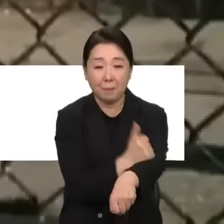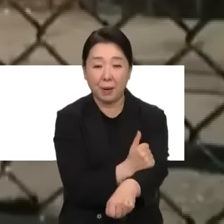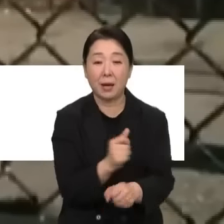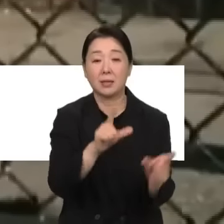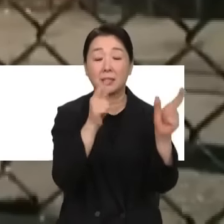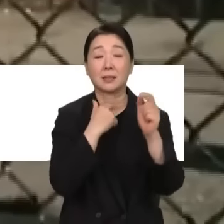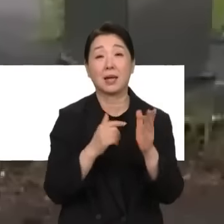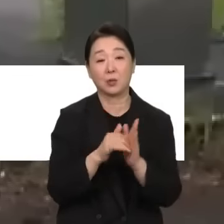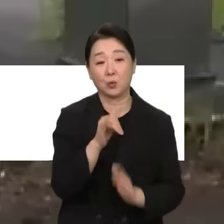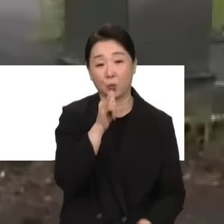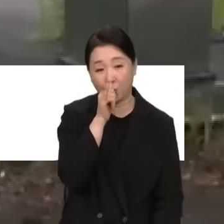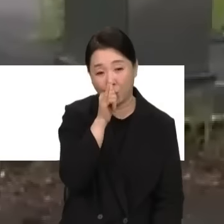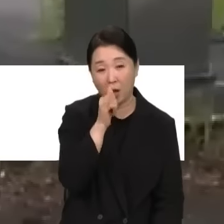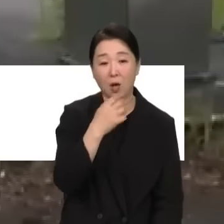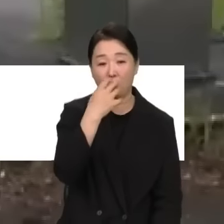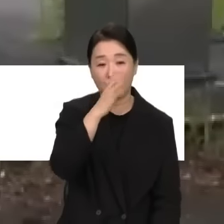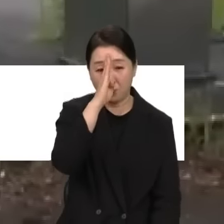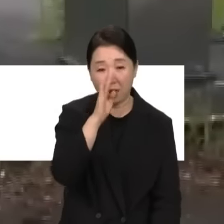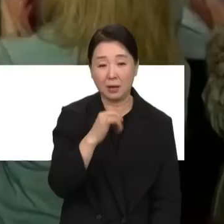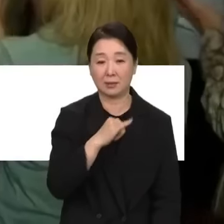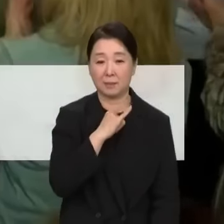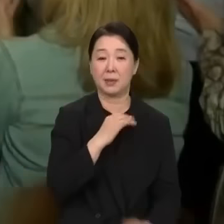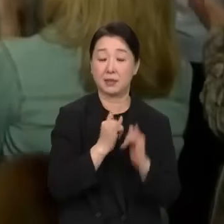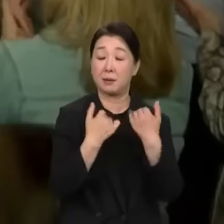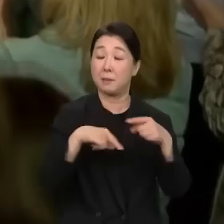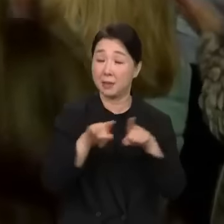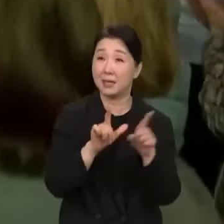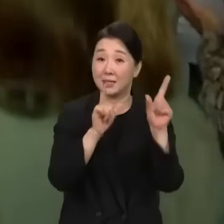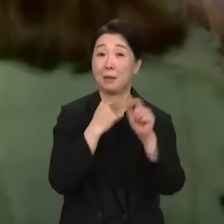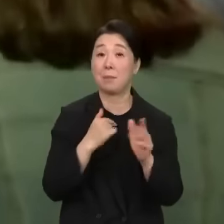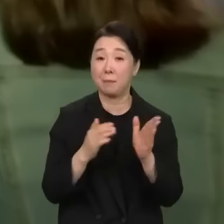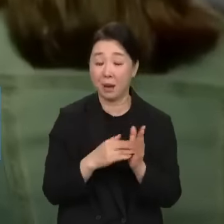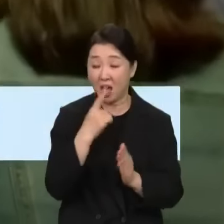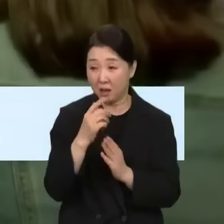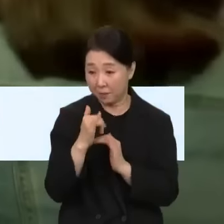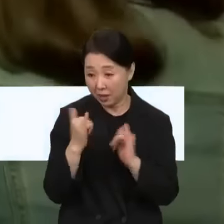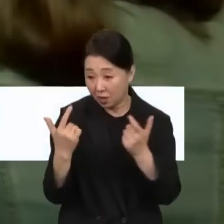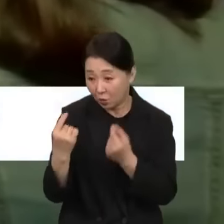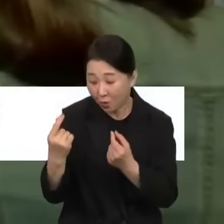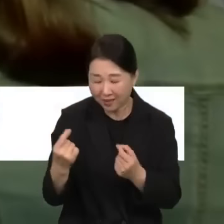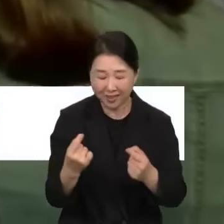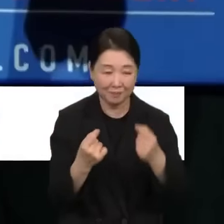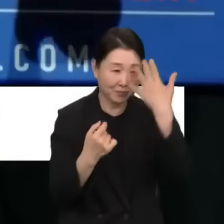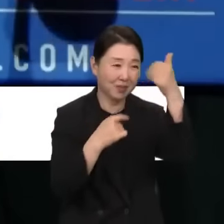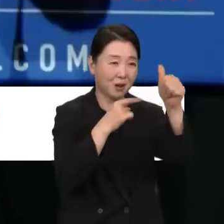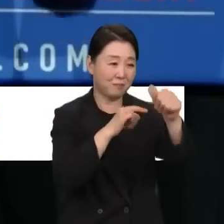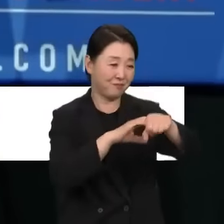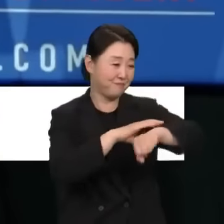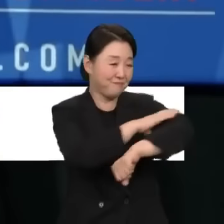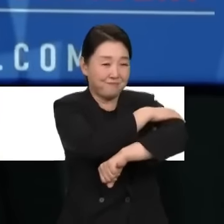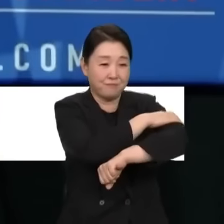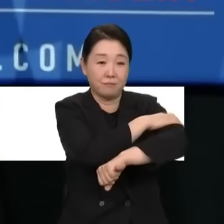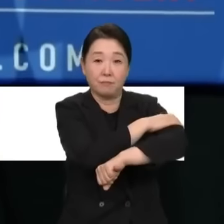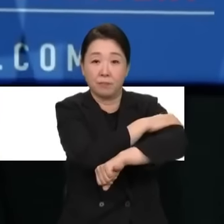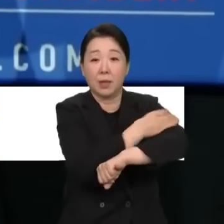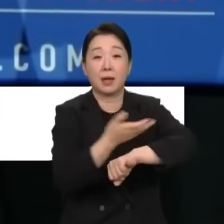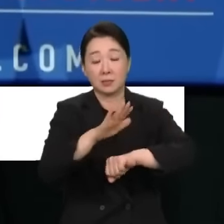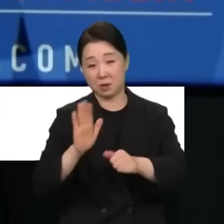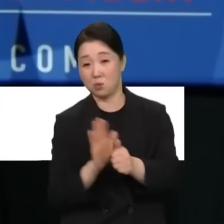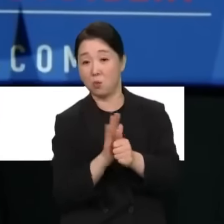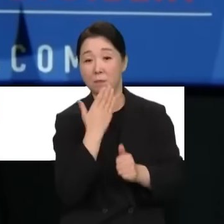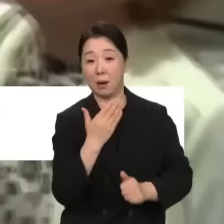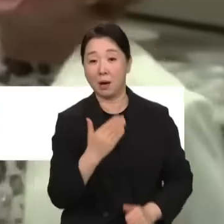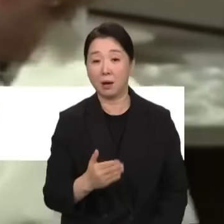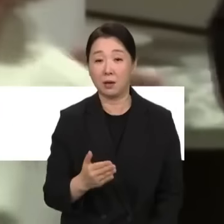who is depressed or attempted suicide. Check. 같은 백인이어도 기득권층인 트럼프를 보완할 카드인 셈입니다.